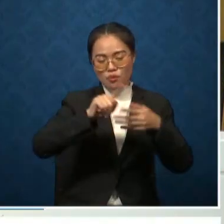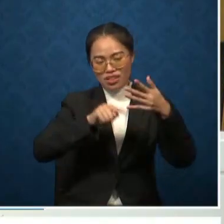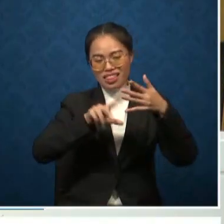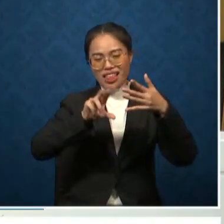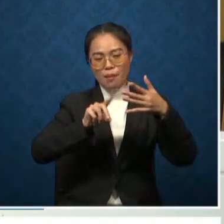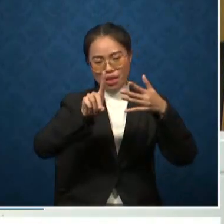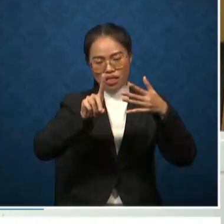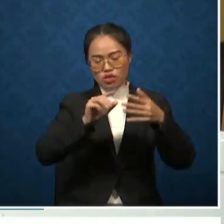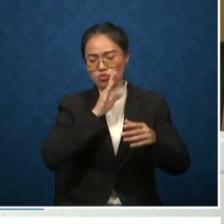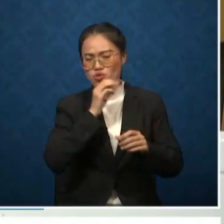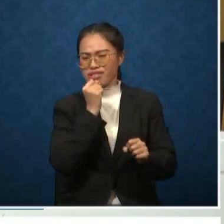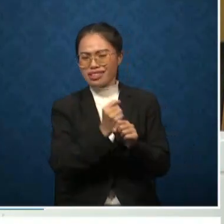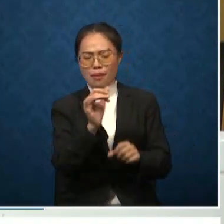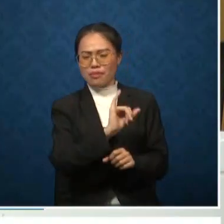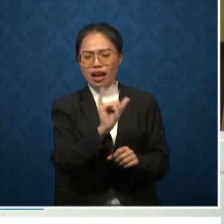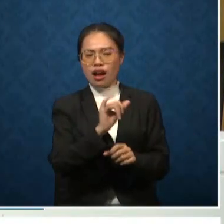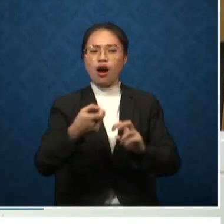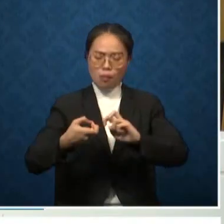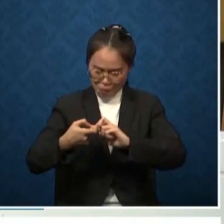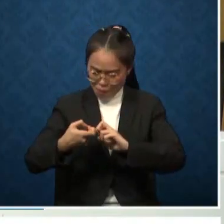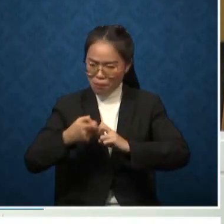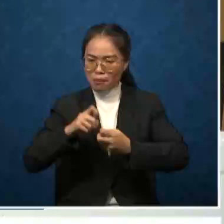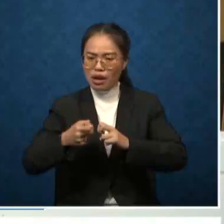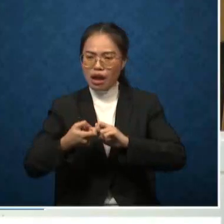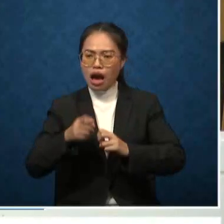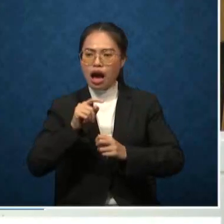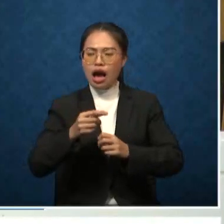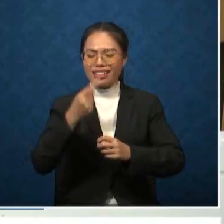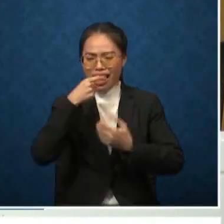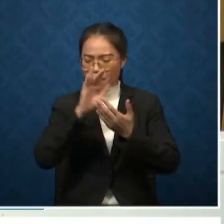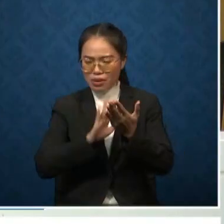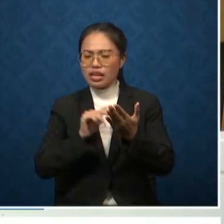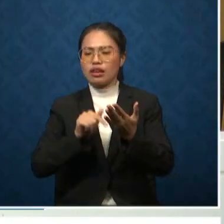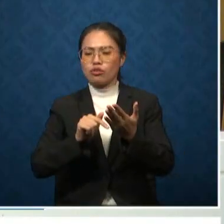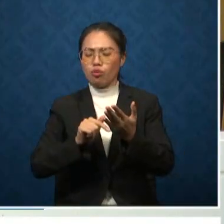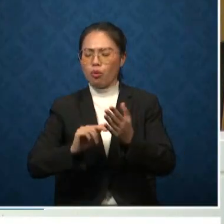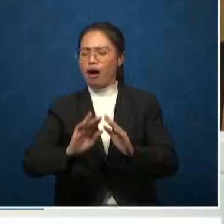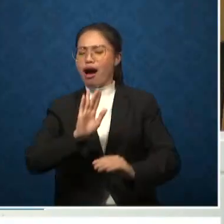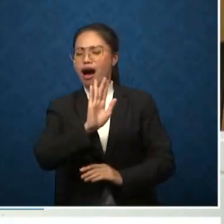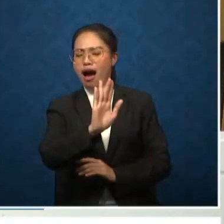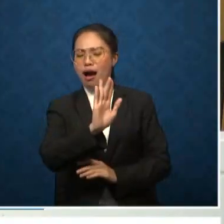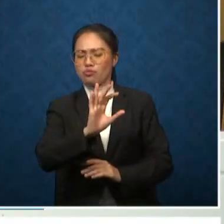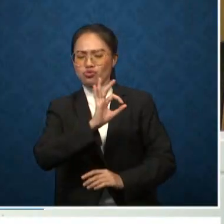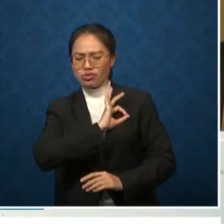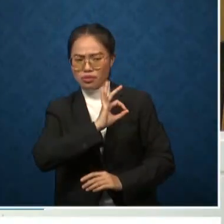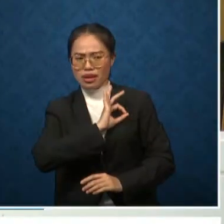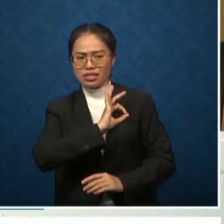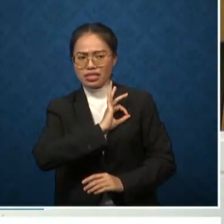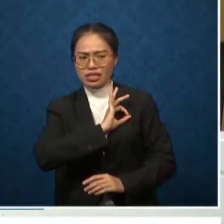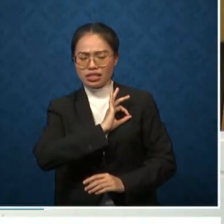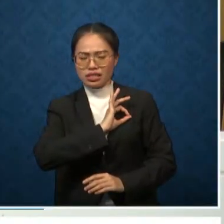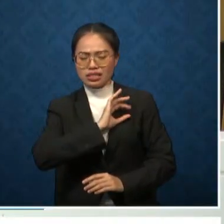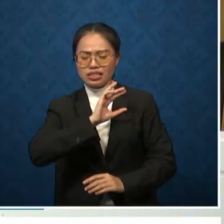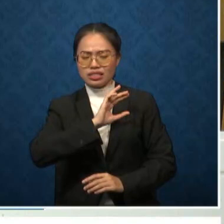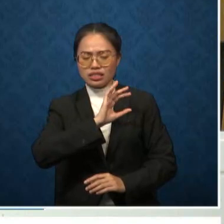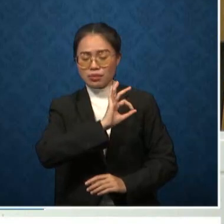เราก็คงจะอาจจะถูกในเรื่องของการทำเป็นแบล็คลิสต์ในของกลุ่มสมาชิกสภาสหภาพยุโรปแล้